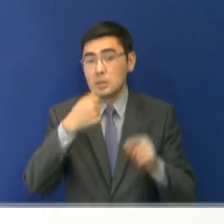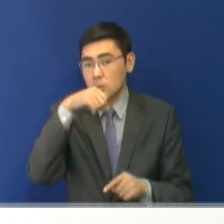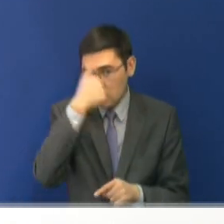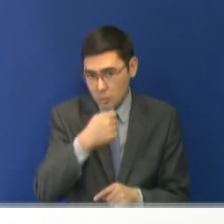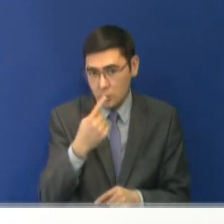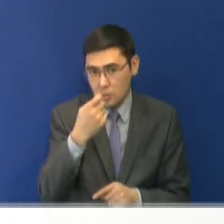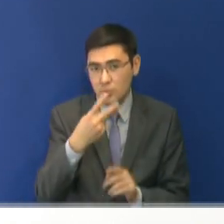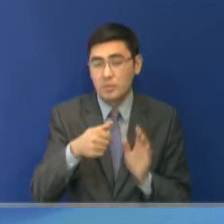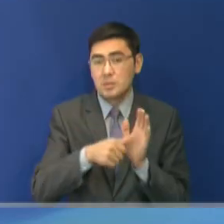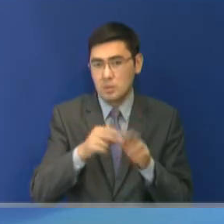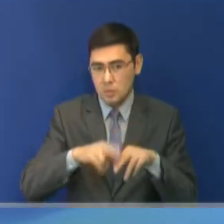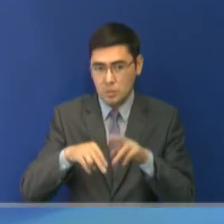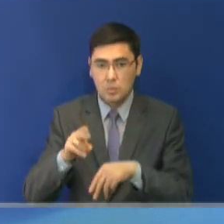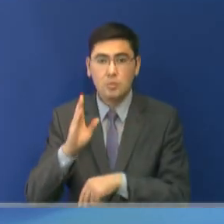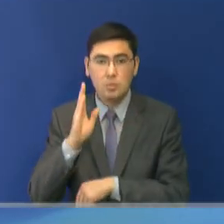реализовать 126 проектов.